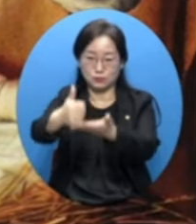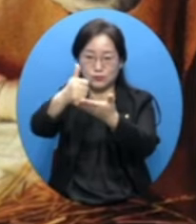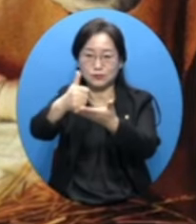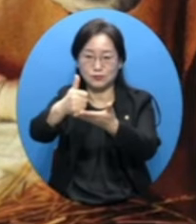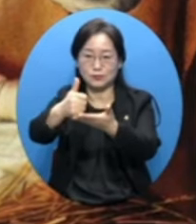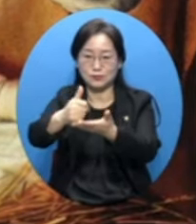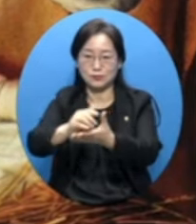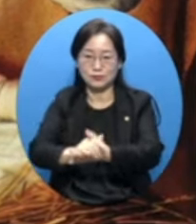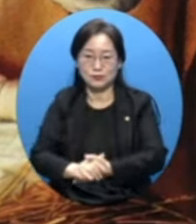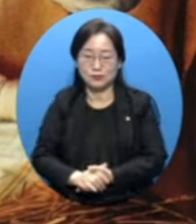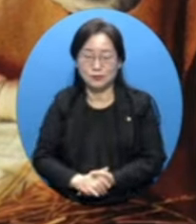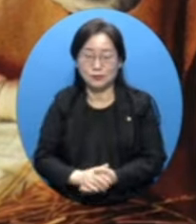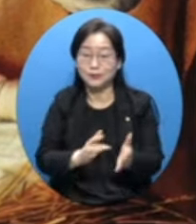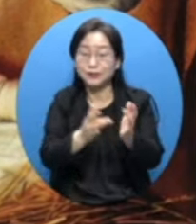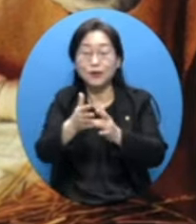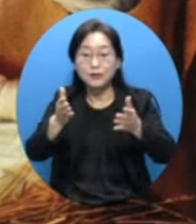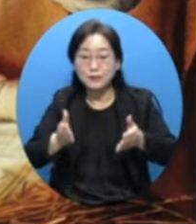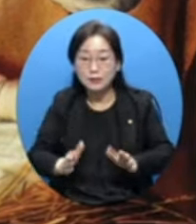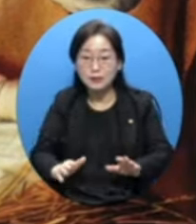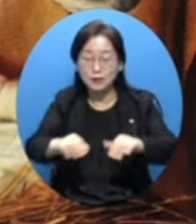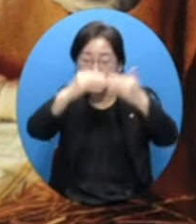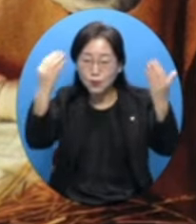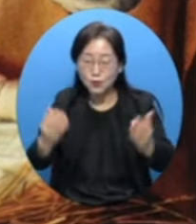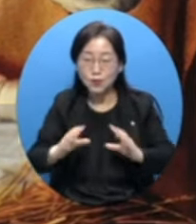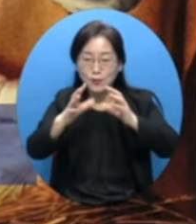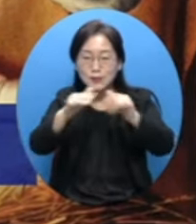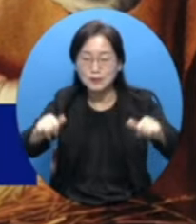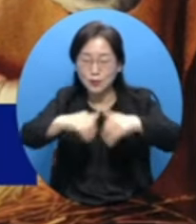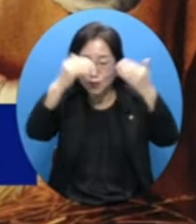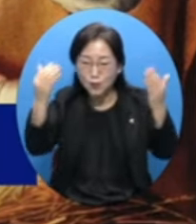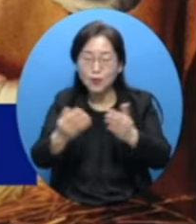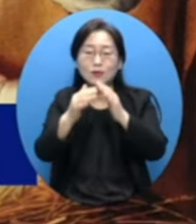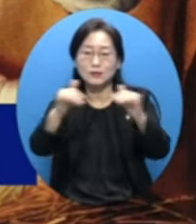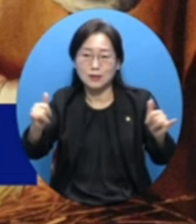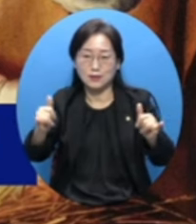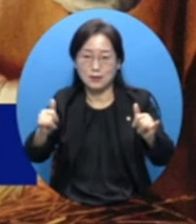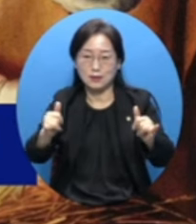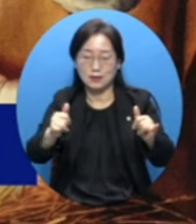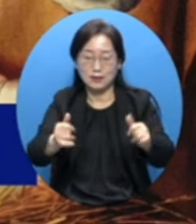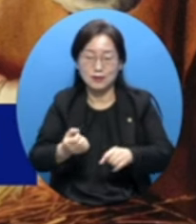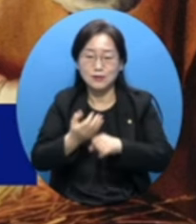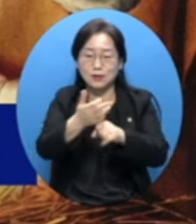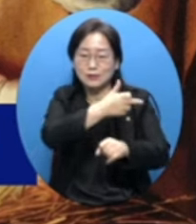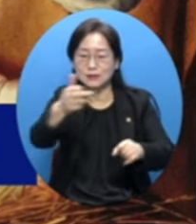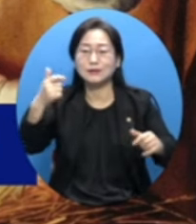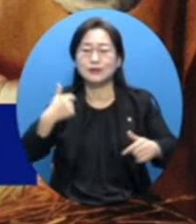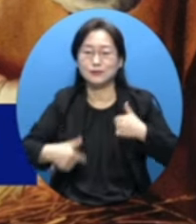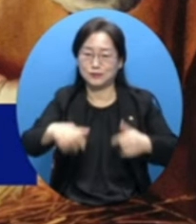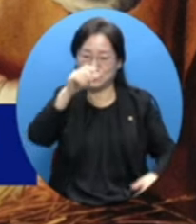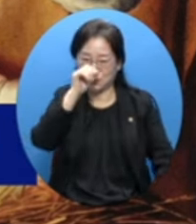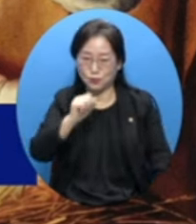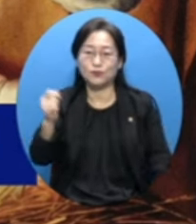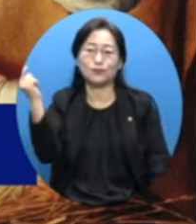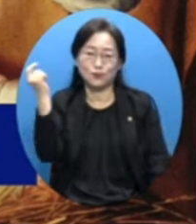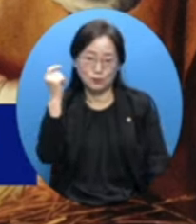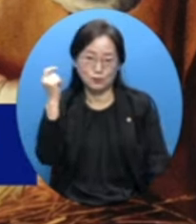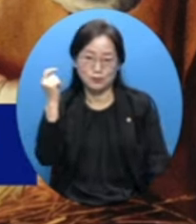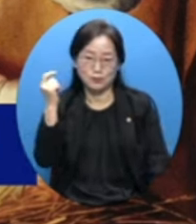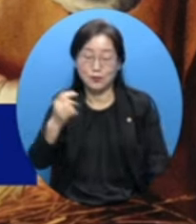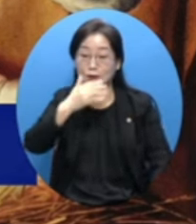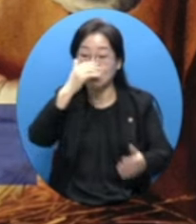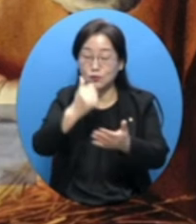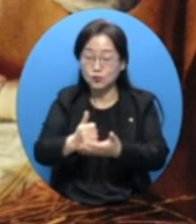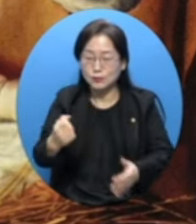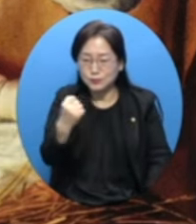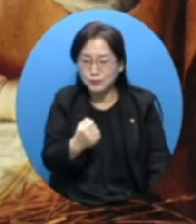주시니라 예수님의 탄생은 온 백성 온 류에게 전해질 큰 기쁨의 좋은 소식이었습니다 죄 가운데